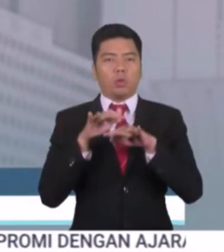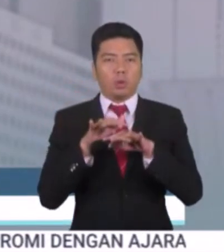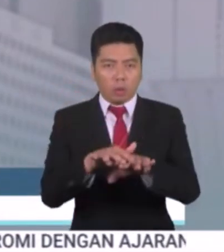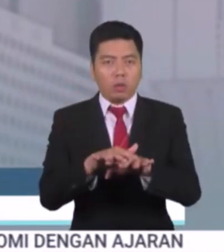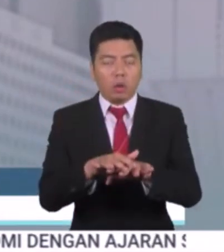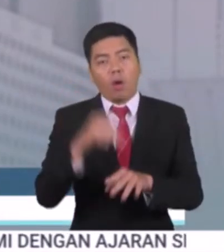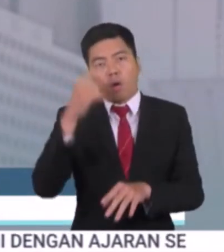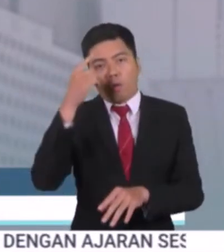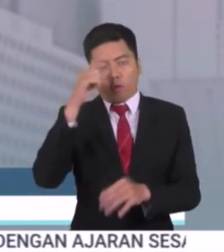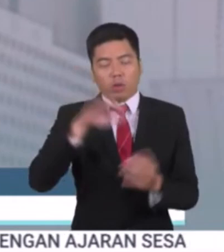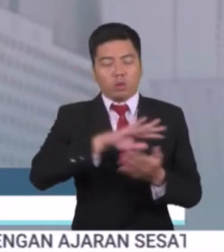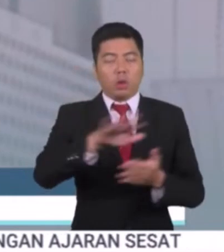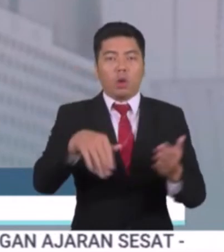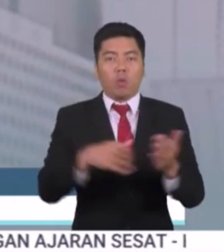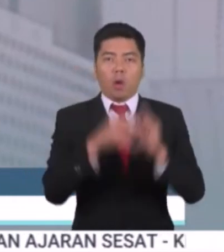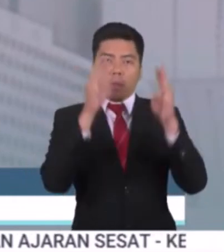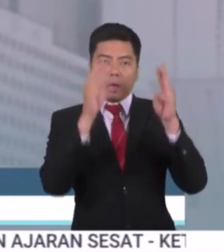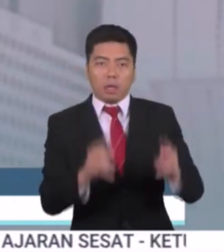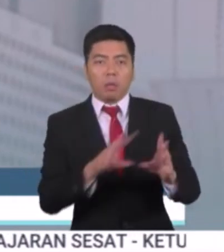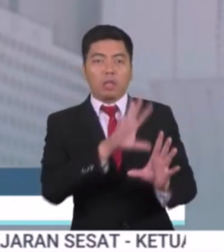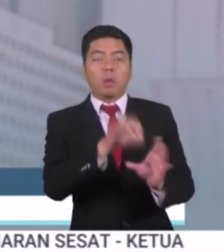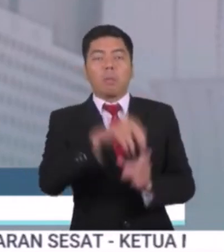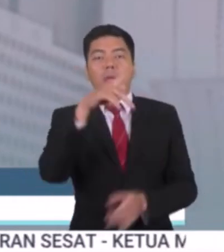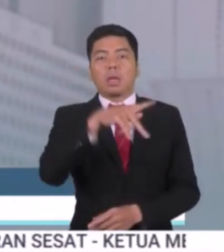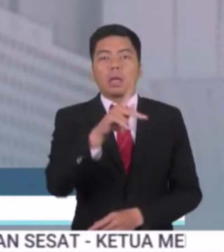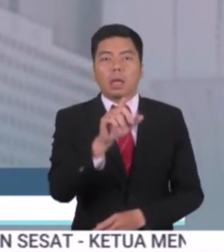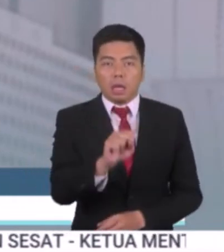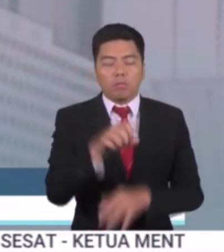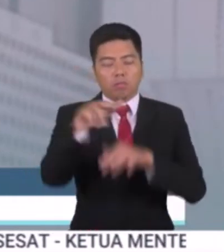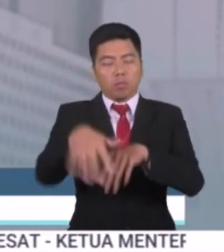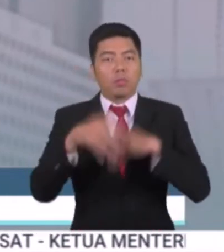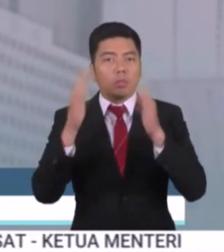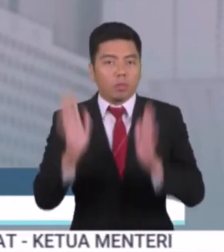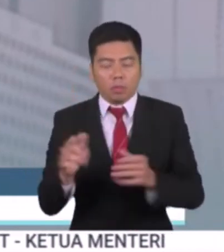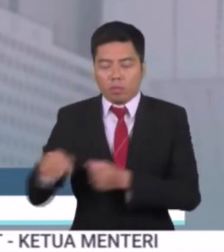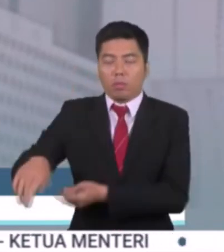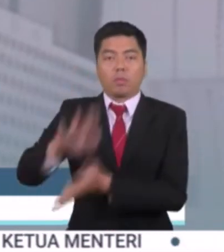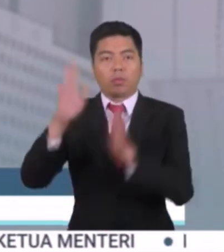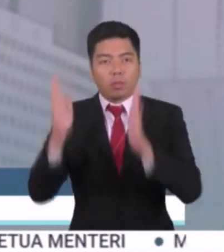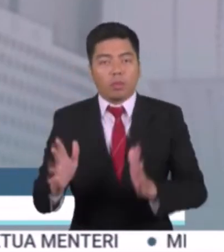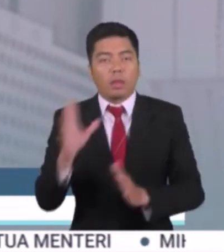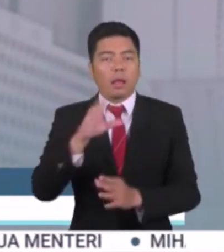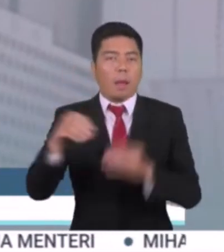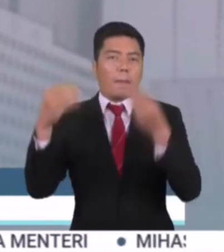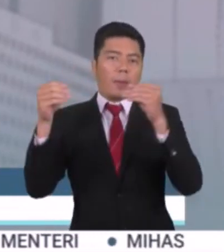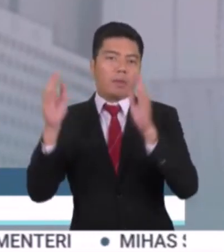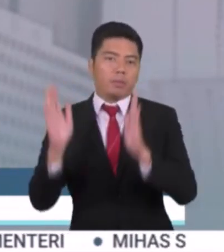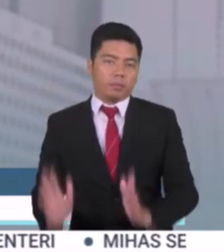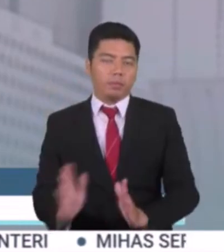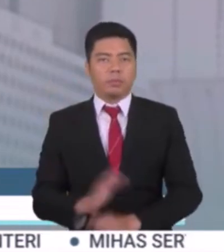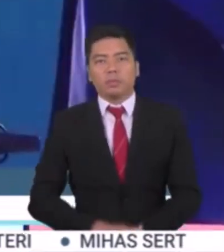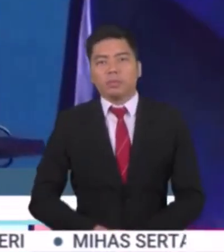lebih meluas setiap kelompok masyarakat, termasuk PKS, petani, nelayan dan peruncit.